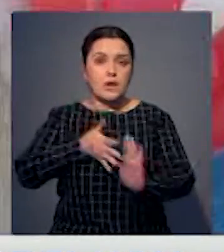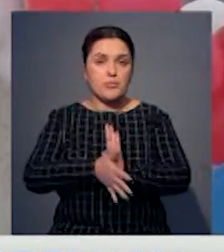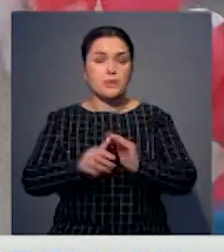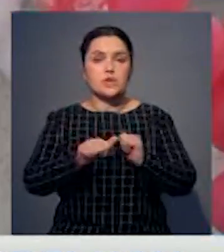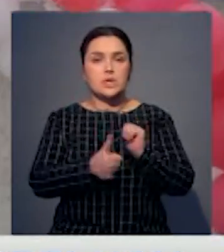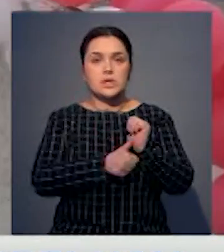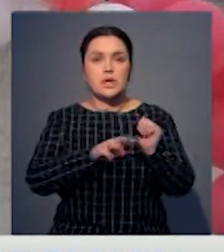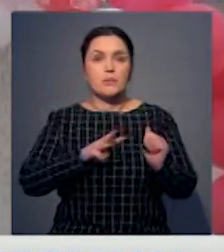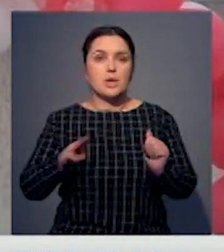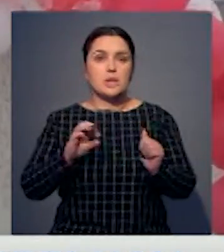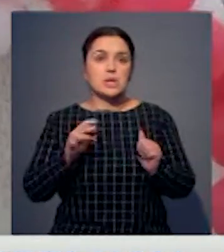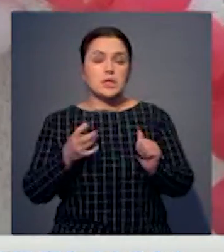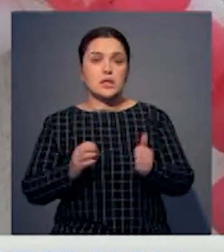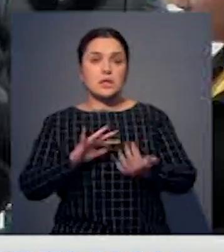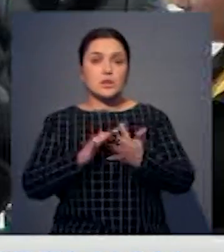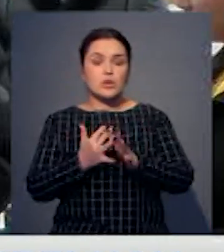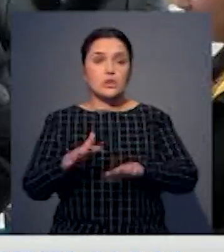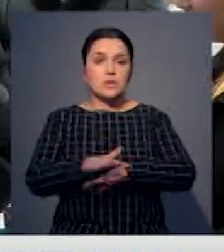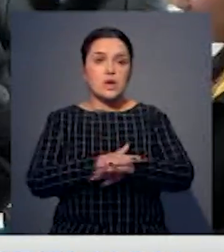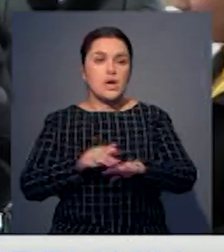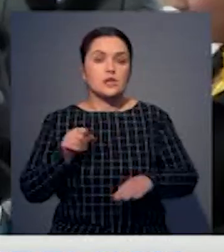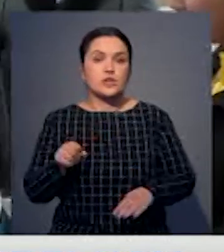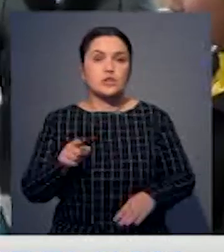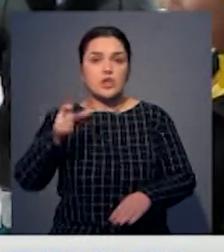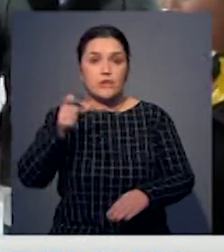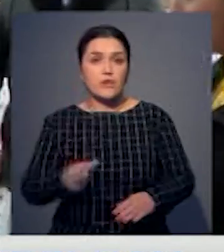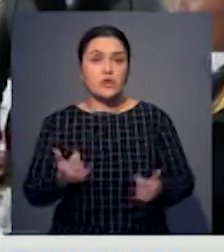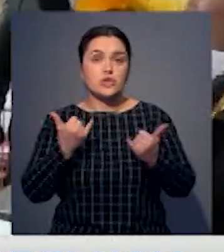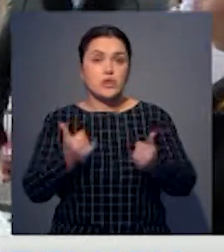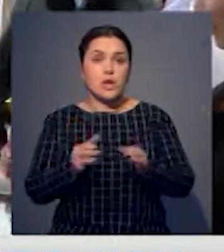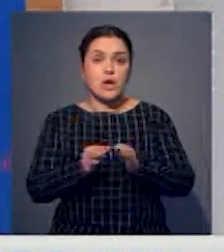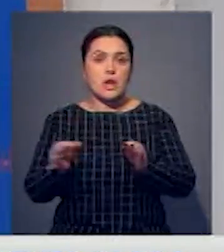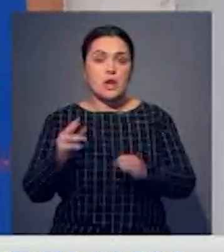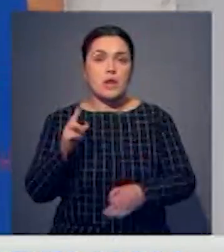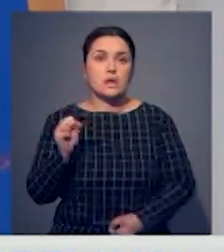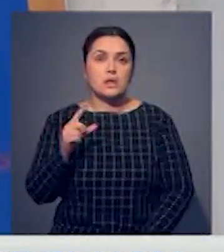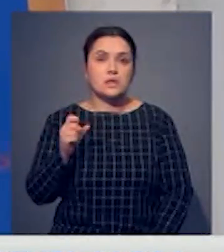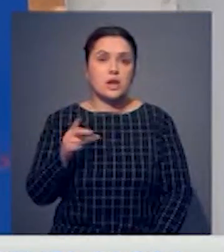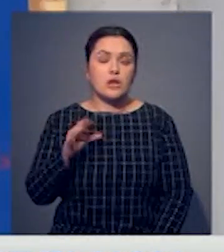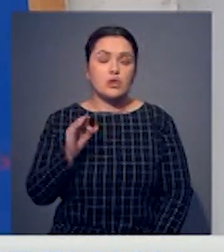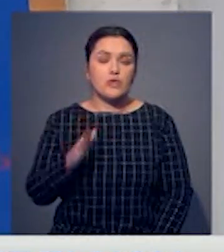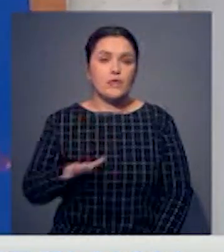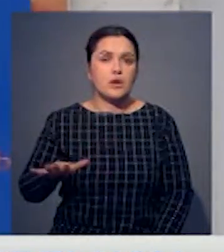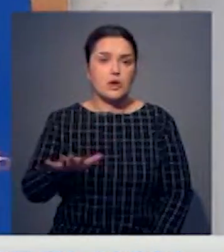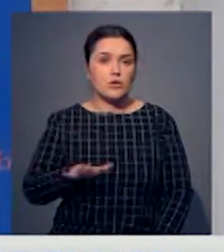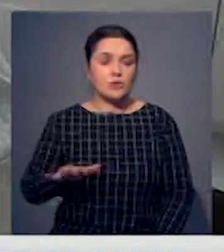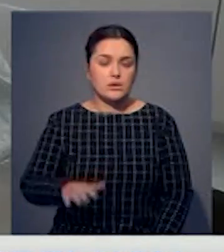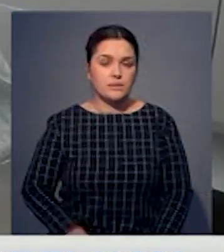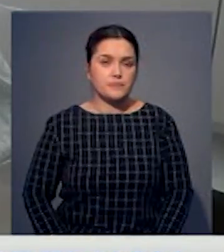в 16 миллионов тенге. Село с населением чуть больше 1000 человек находится в Касталовском районе области.